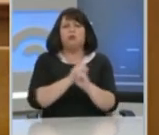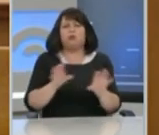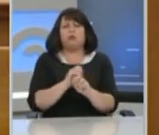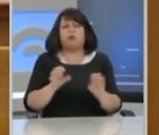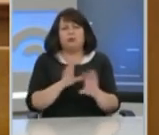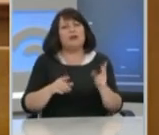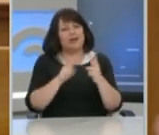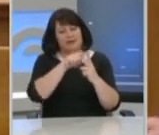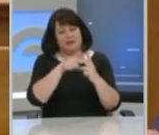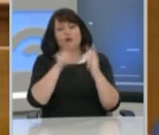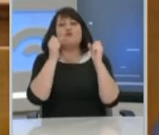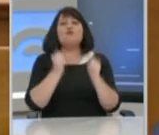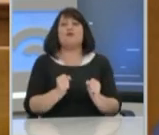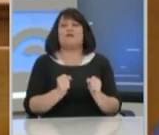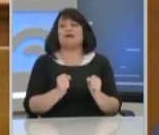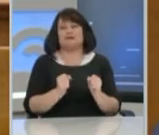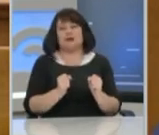δύο βασικότερα